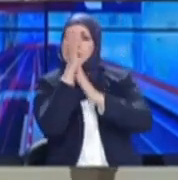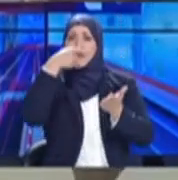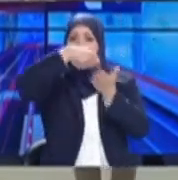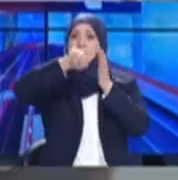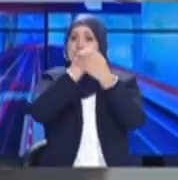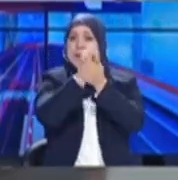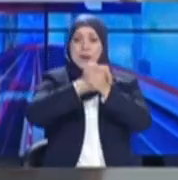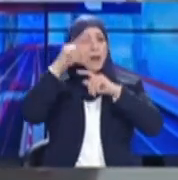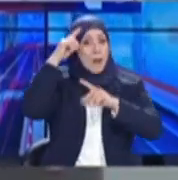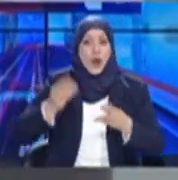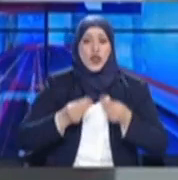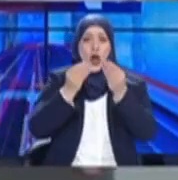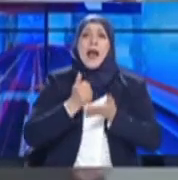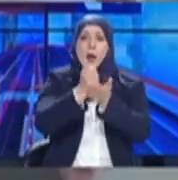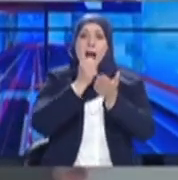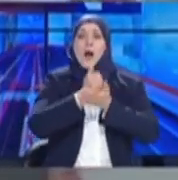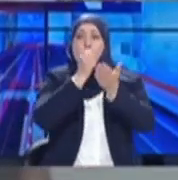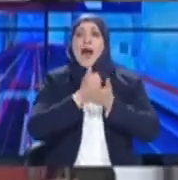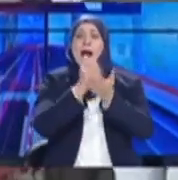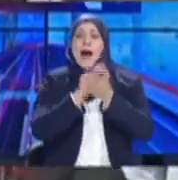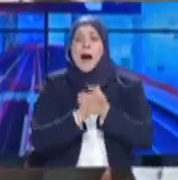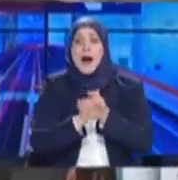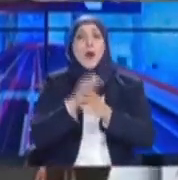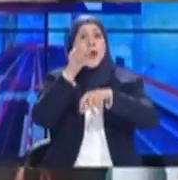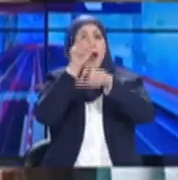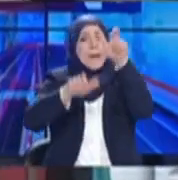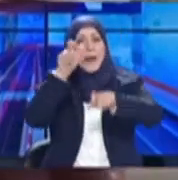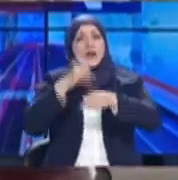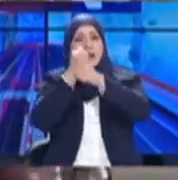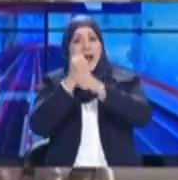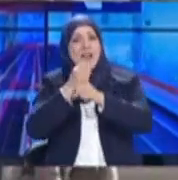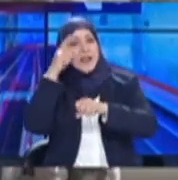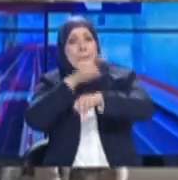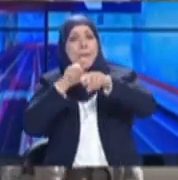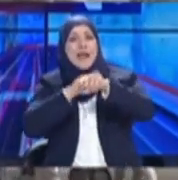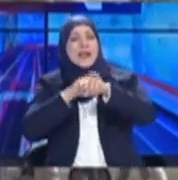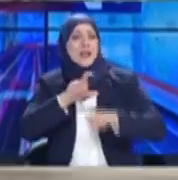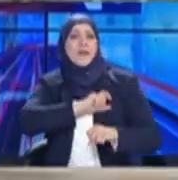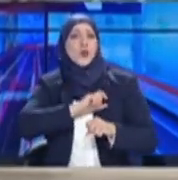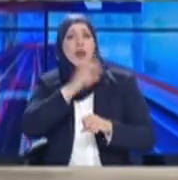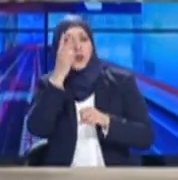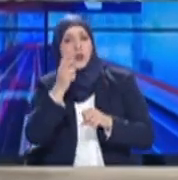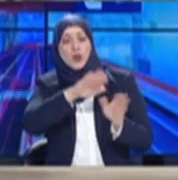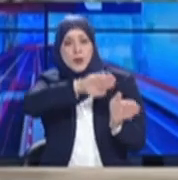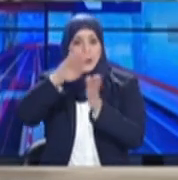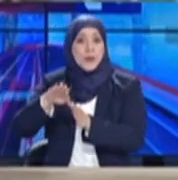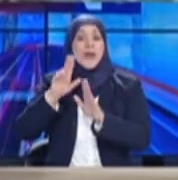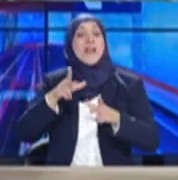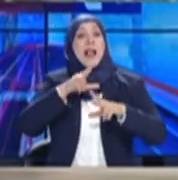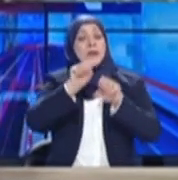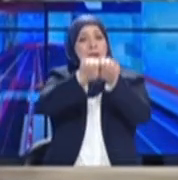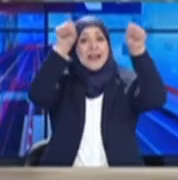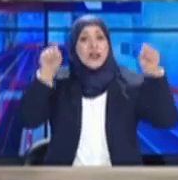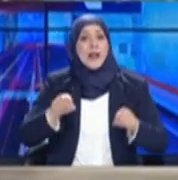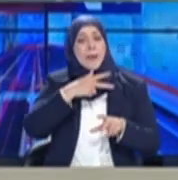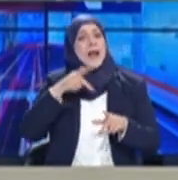والعملاء على غيره بلديتي اكيده واجبنا في حين تتجلى نقل السلطه المحليه في بعض البلديات